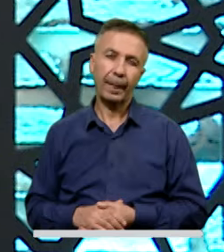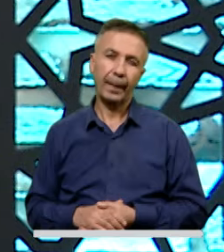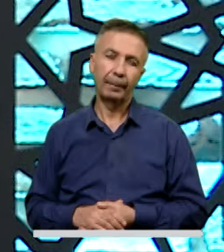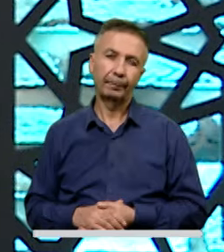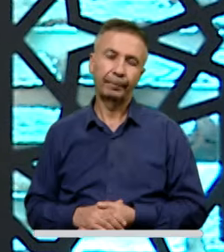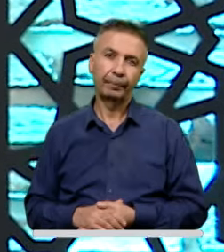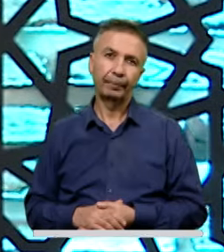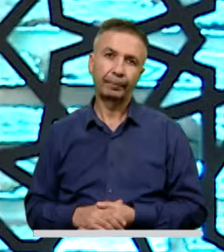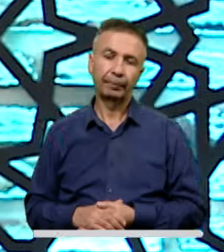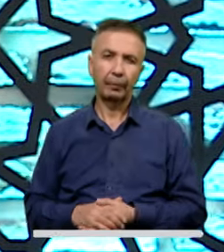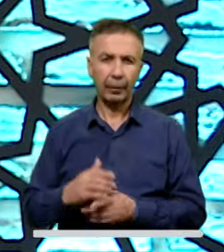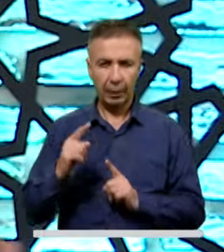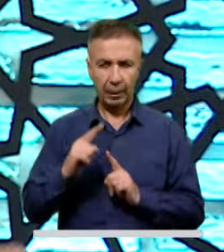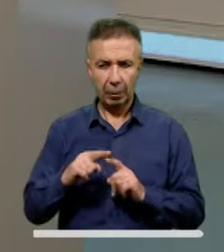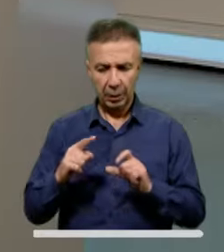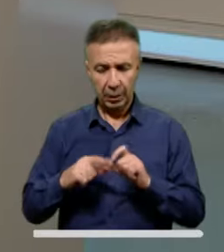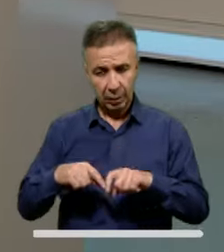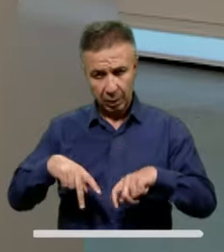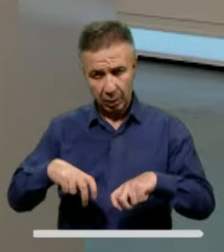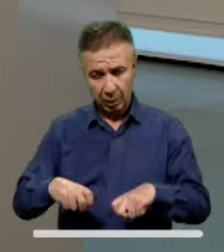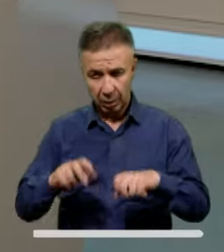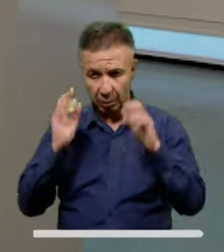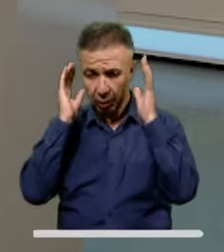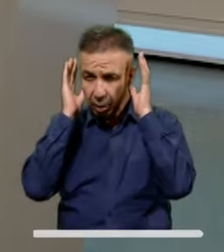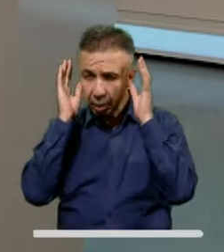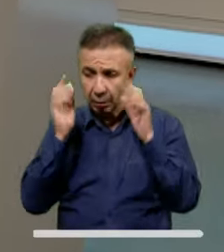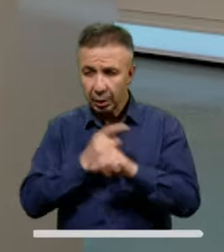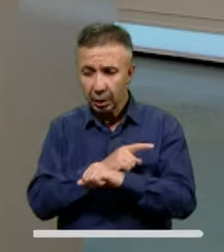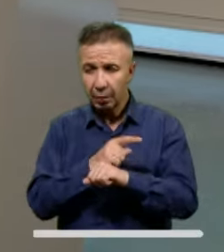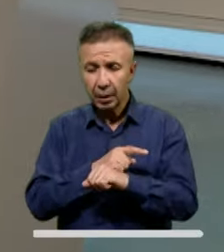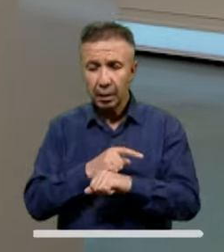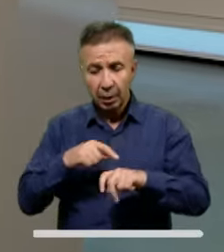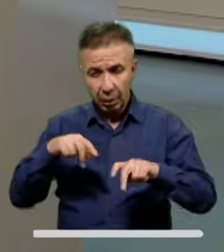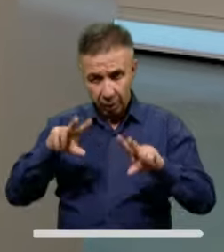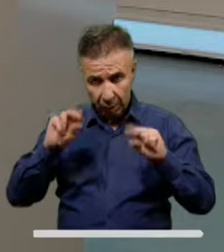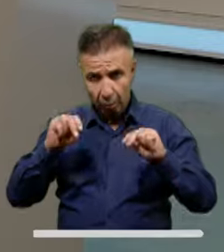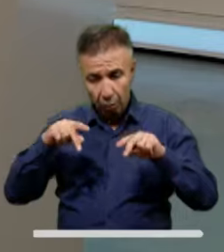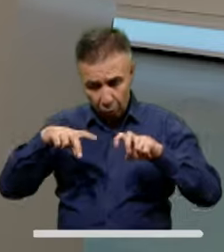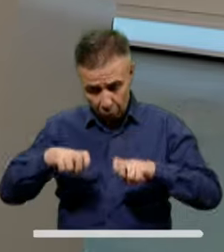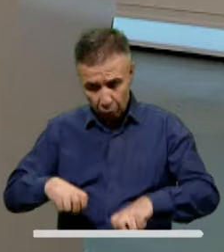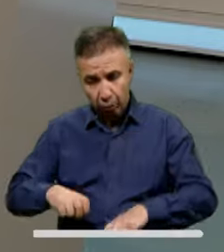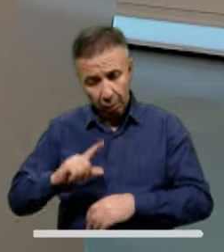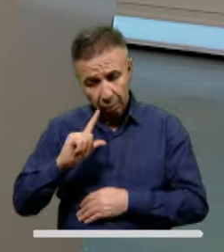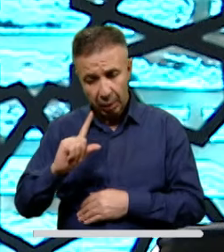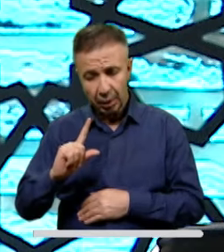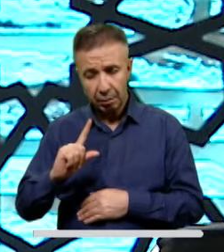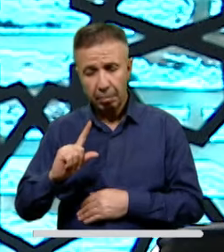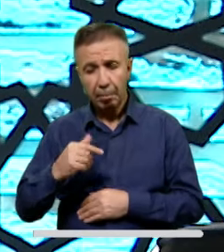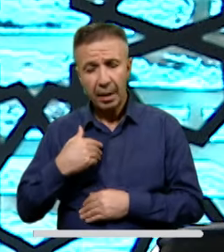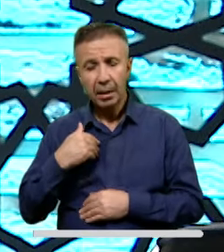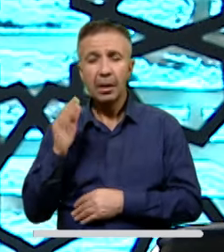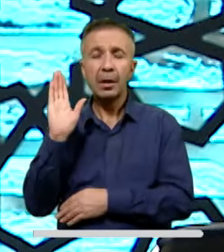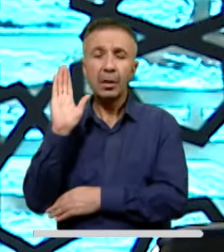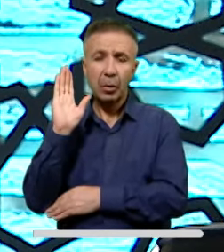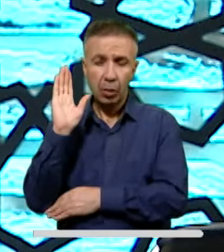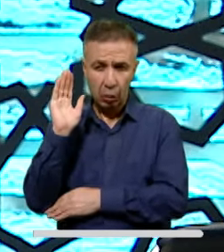Şimdi taburede ya da bir yükseltide namaz kılarken tamamen oturmak mı lazım yoksa ben rükuyu yapabiliyorum